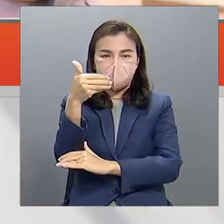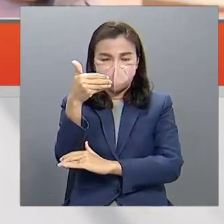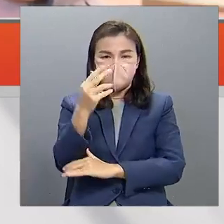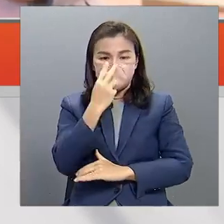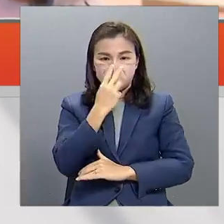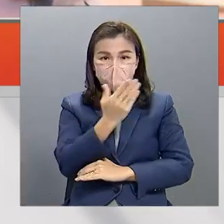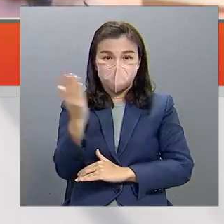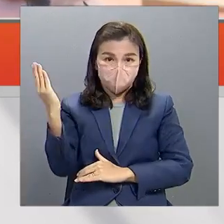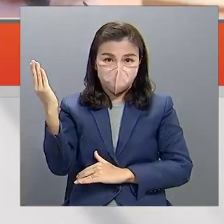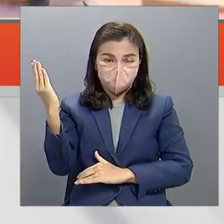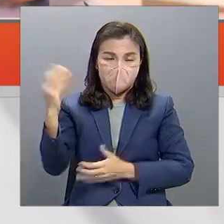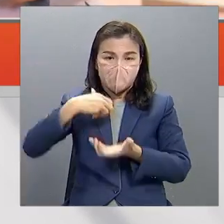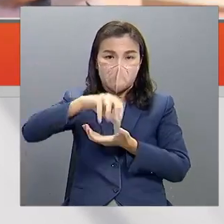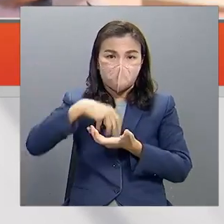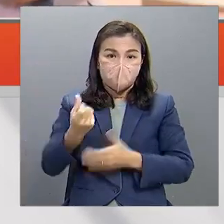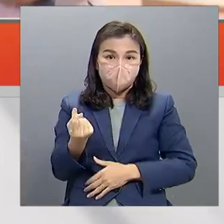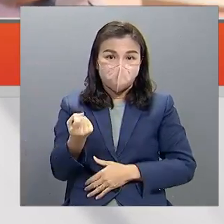ครูรายงานสดจากรัฐสภาค่ะ